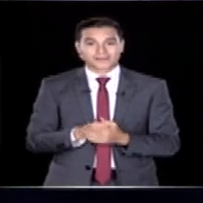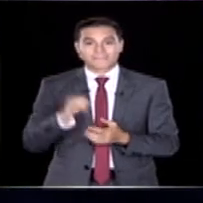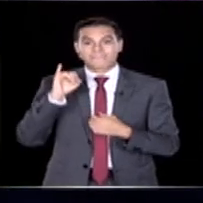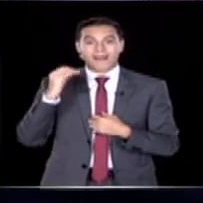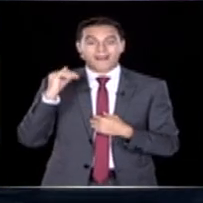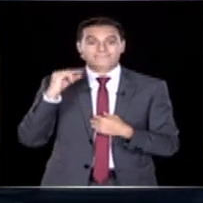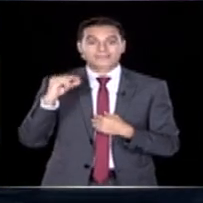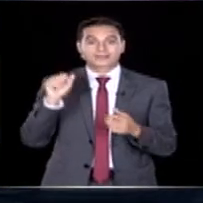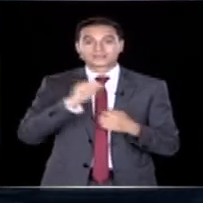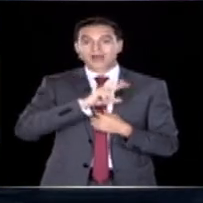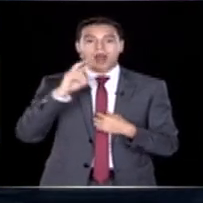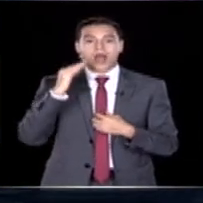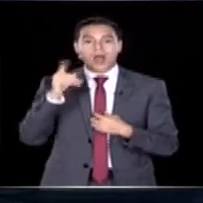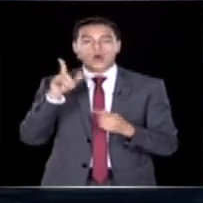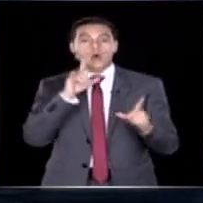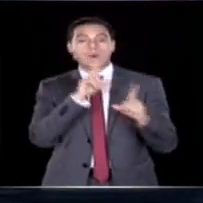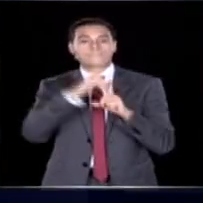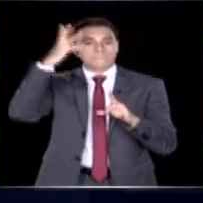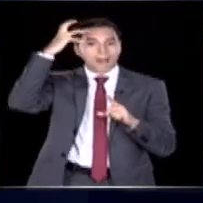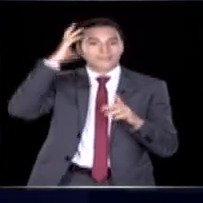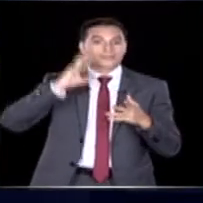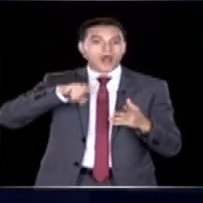محمد صلاح وقدوتك محمد صلاح